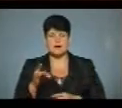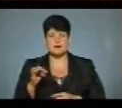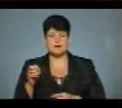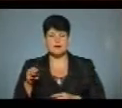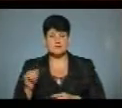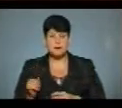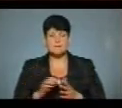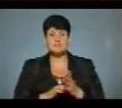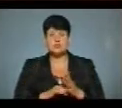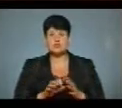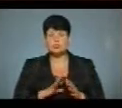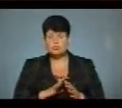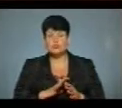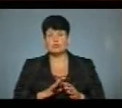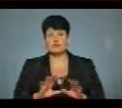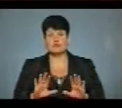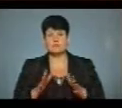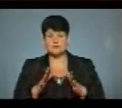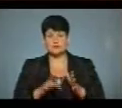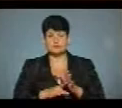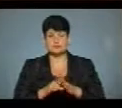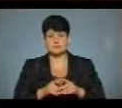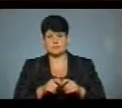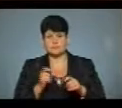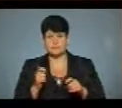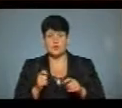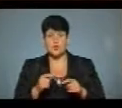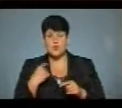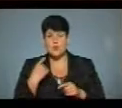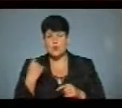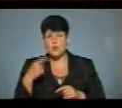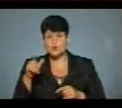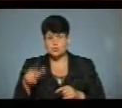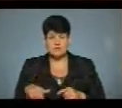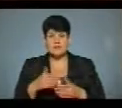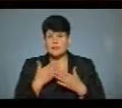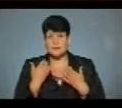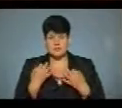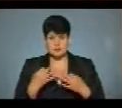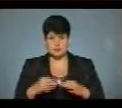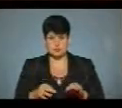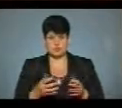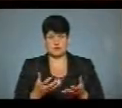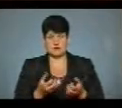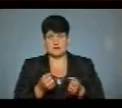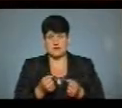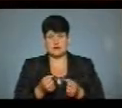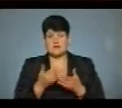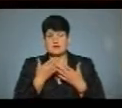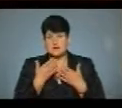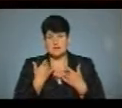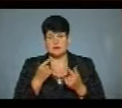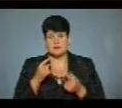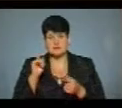Причиною вибуху було випадкове приведення у дію гранати особою, що не мала дозволу на зберігання вибухового пристрою та не мала навичок поводження з